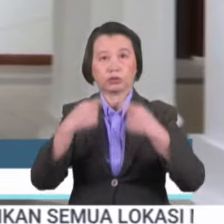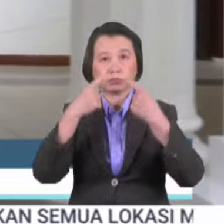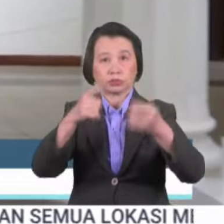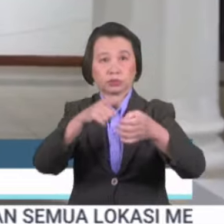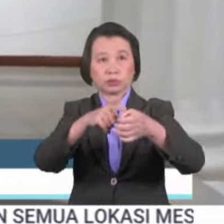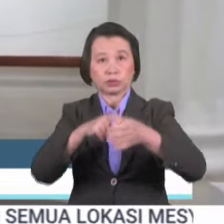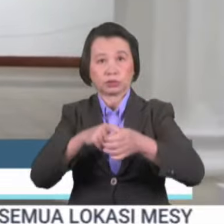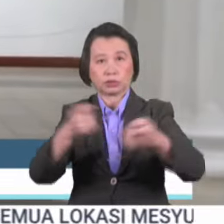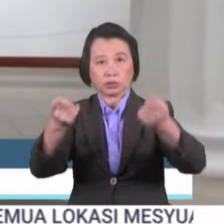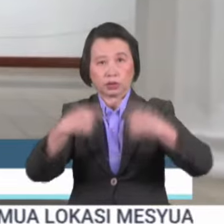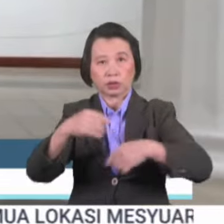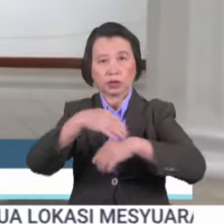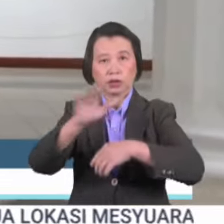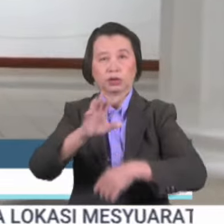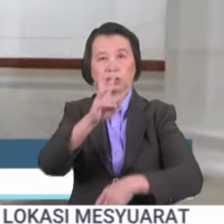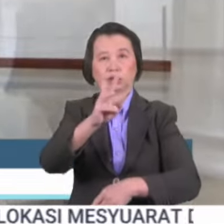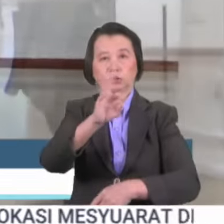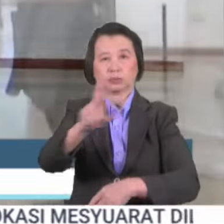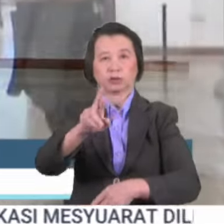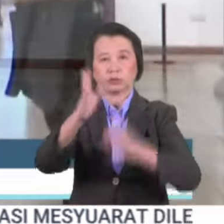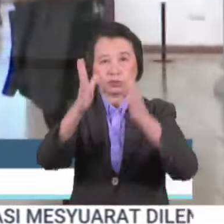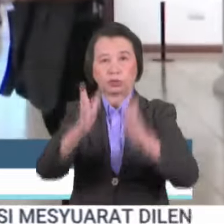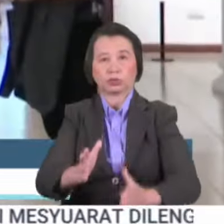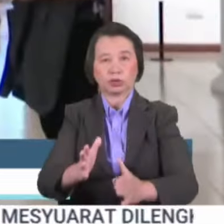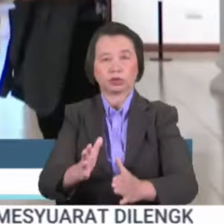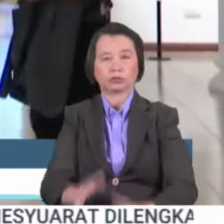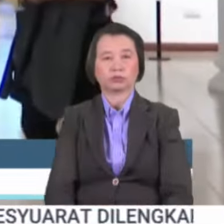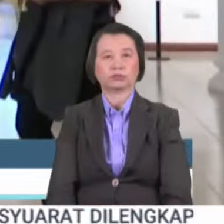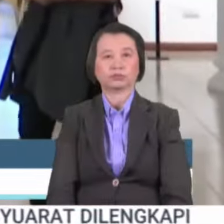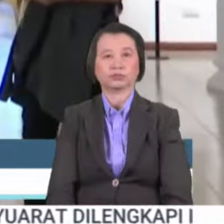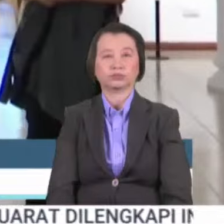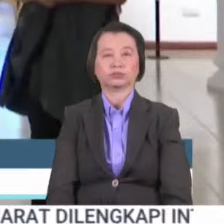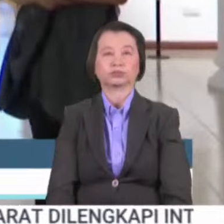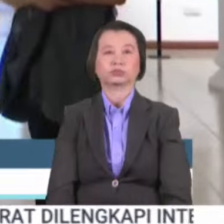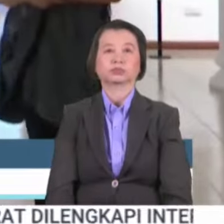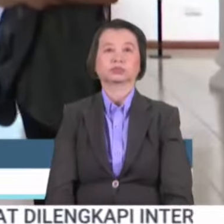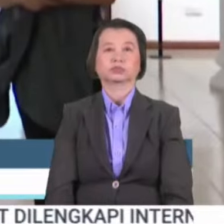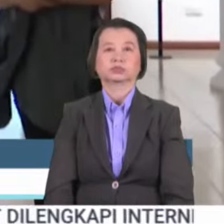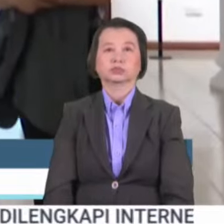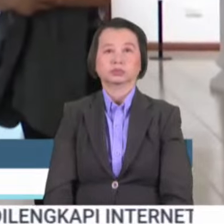berjaya menarik kedatangan lebih 6,000 pengunjung setakat ini.